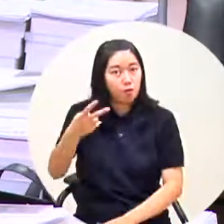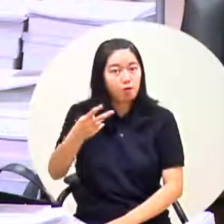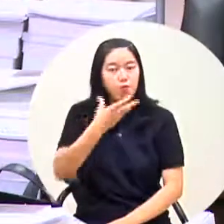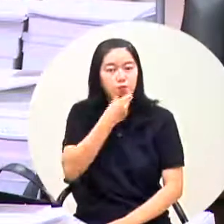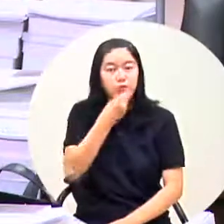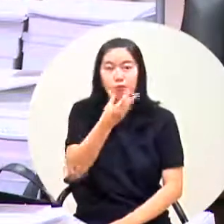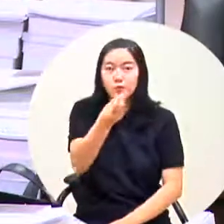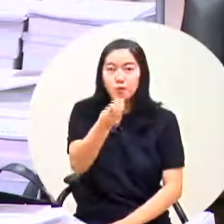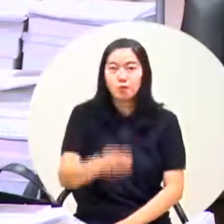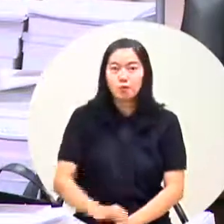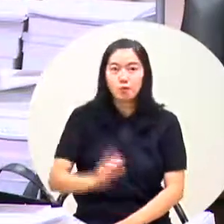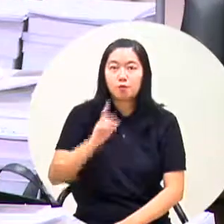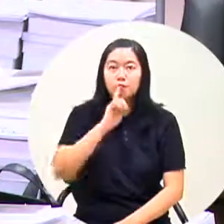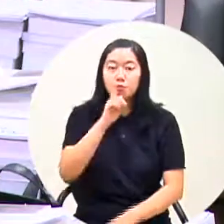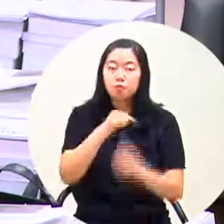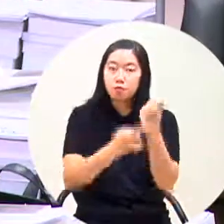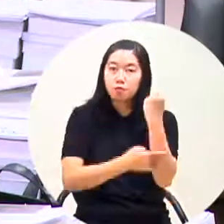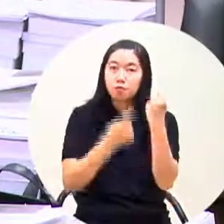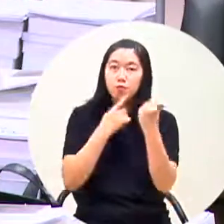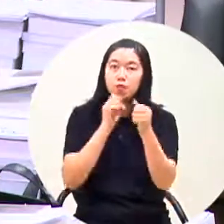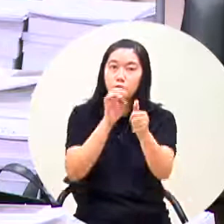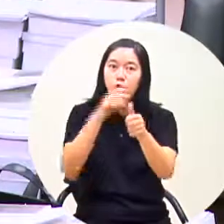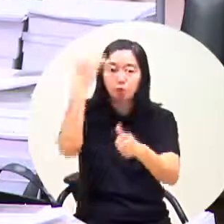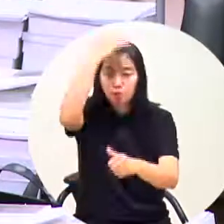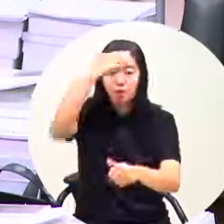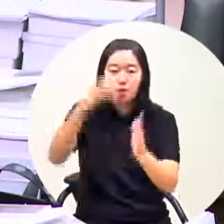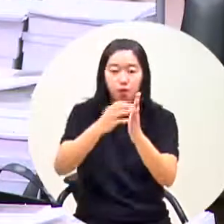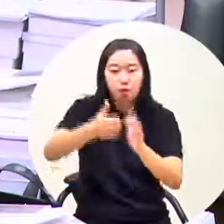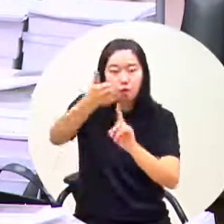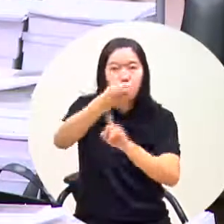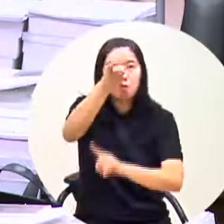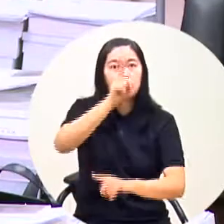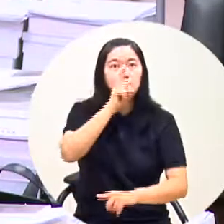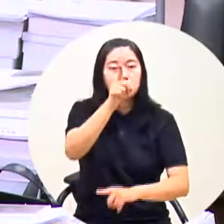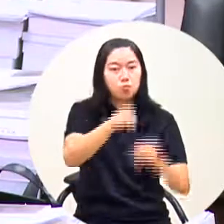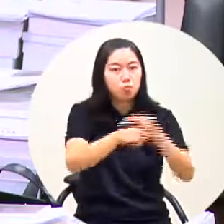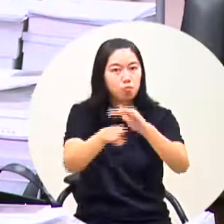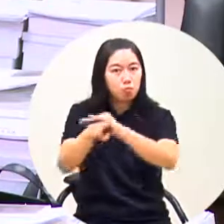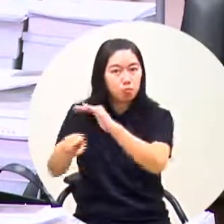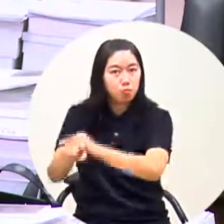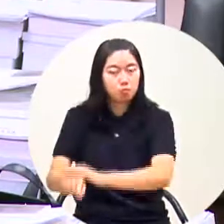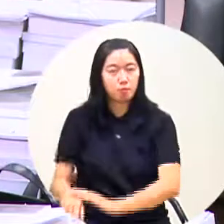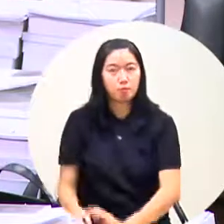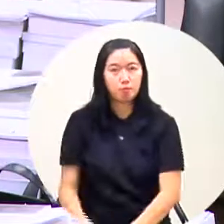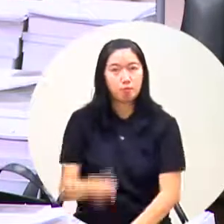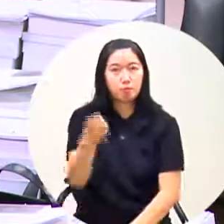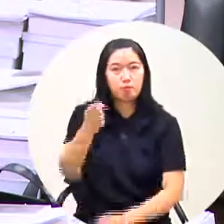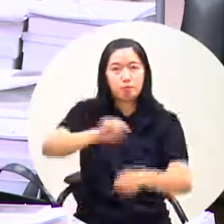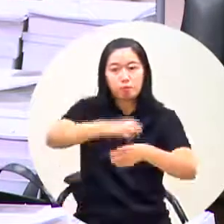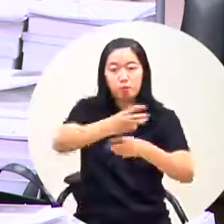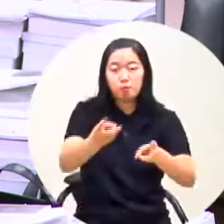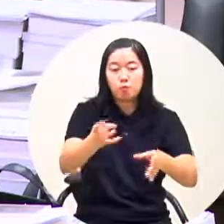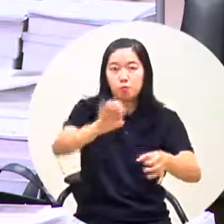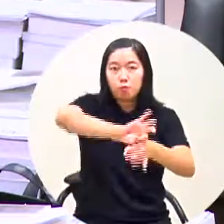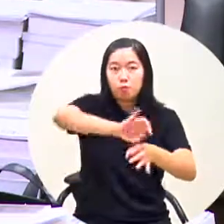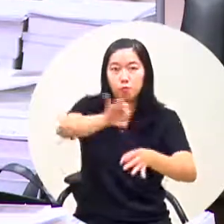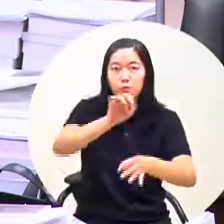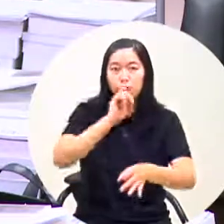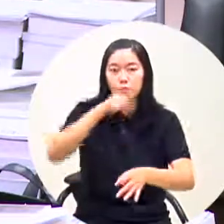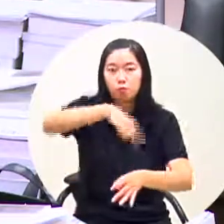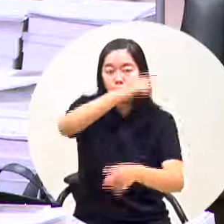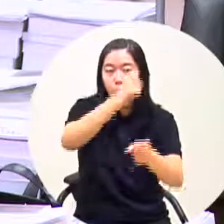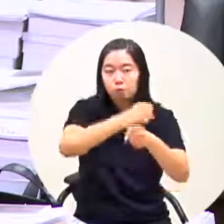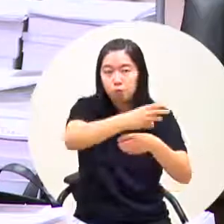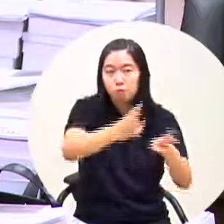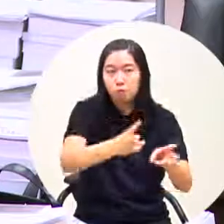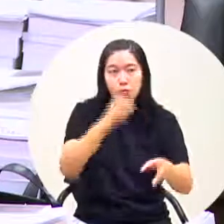们这个说法，如果我现在问郑局长，你们通通违法，哎，你没有加班费编出来，你们还叫人家上班不能休两天，他